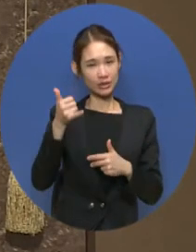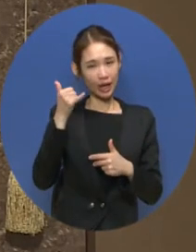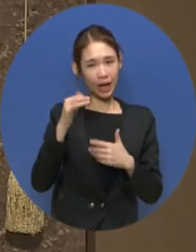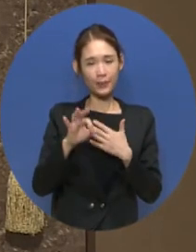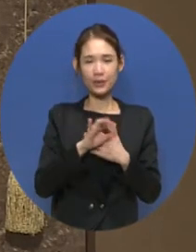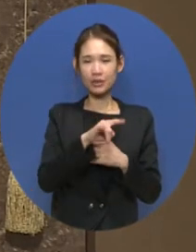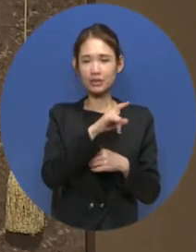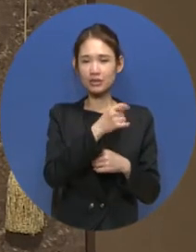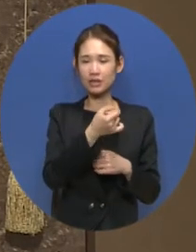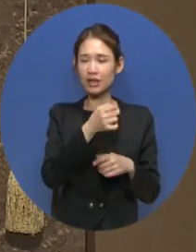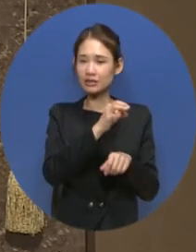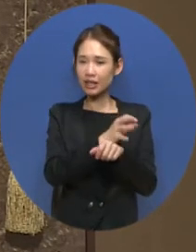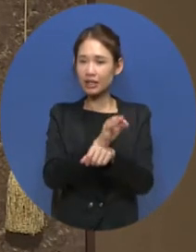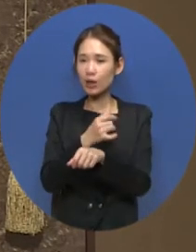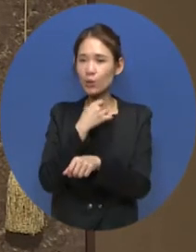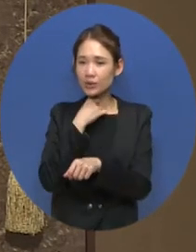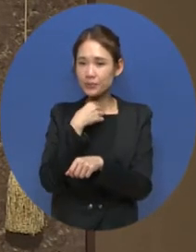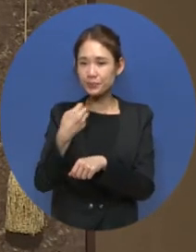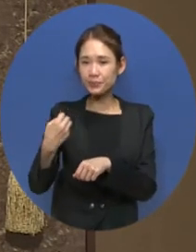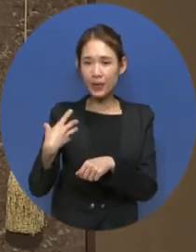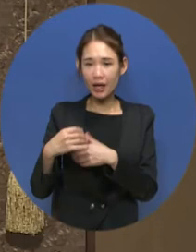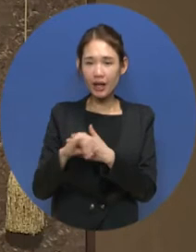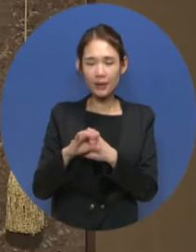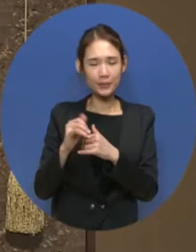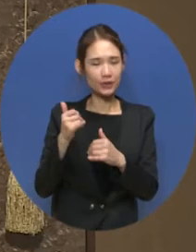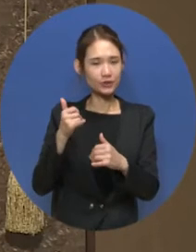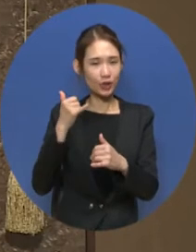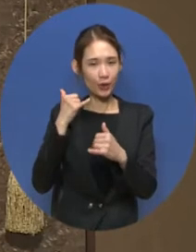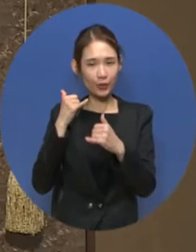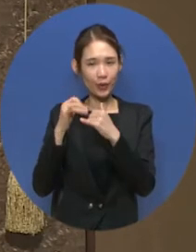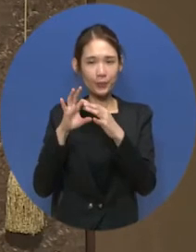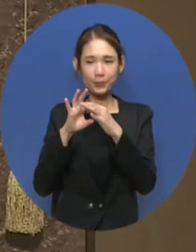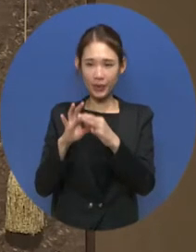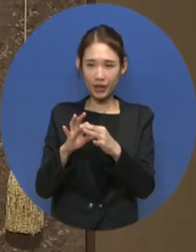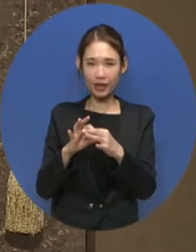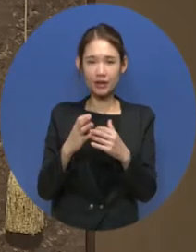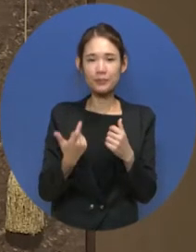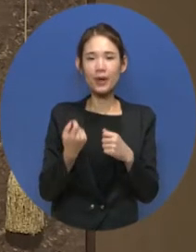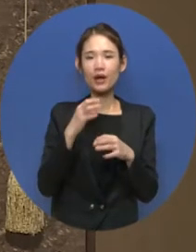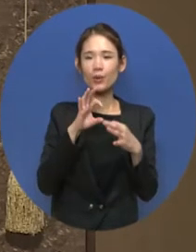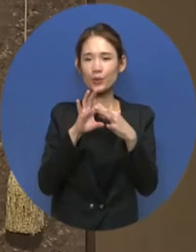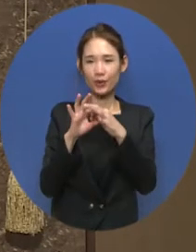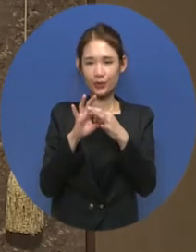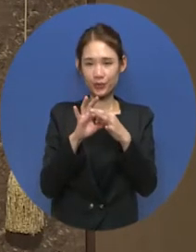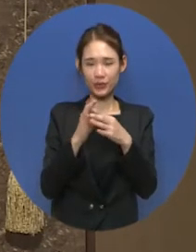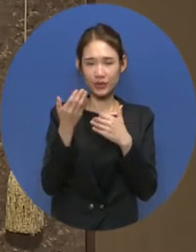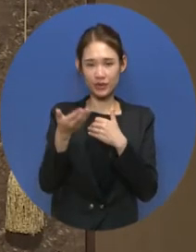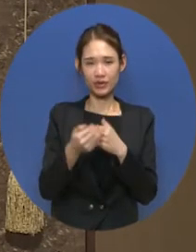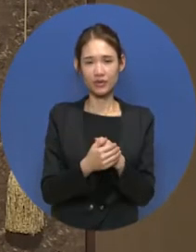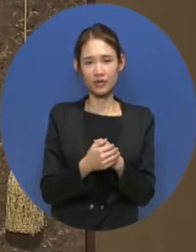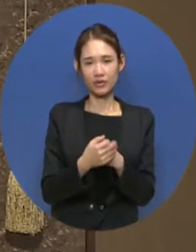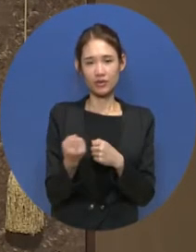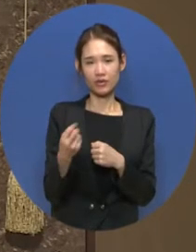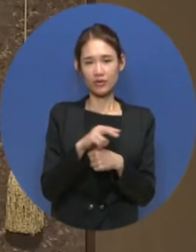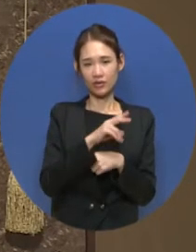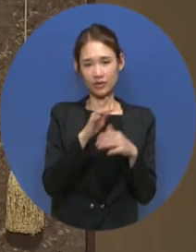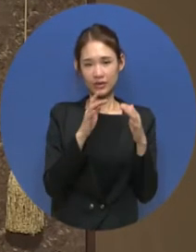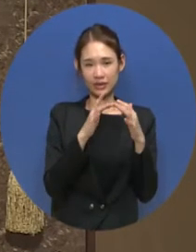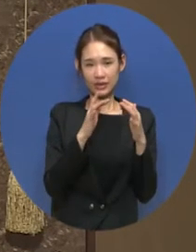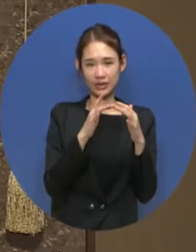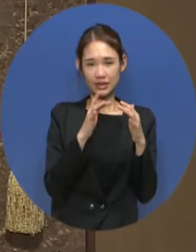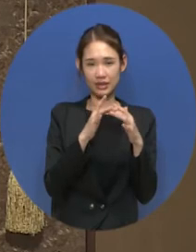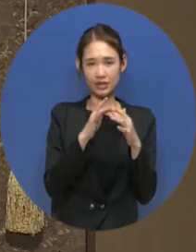전화를 해서 이런 걸 구입을 하고 싶다라고 하면 연결을 바로 해주니까요. 예. 그리고 또 저희가 이제 또